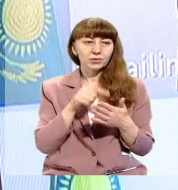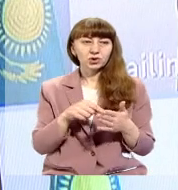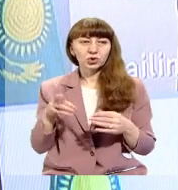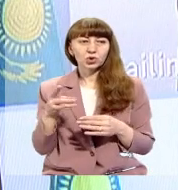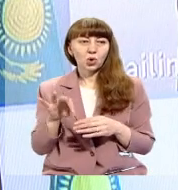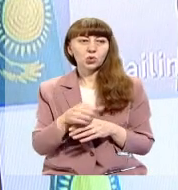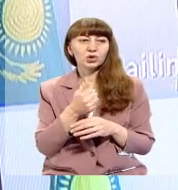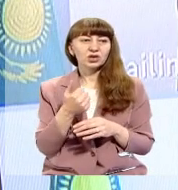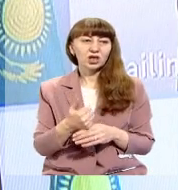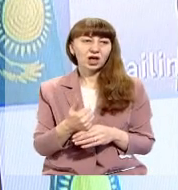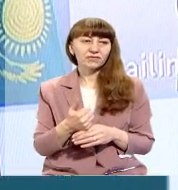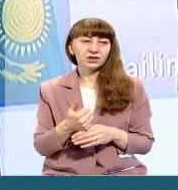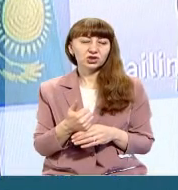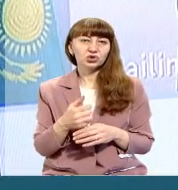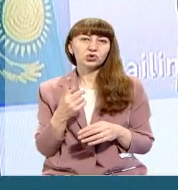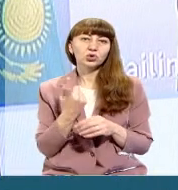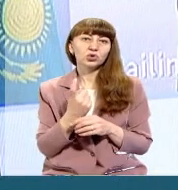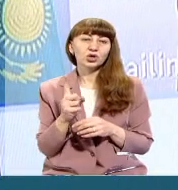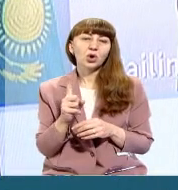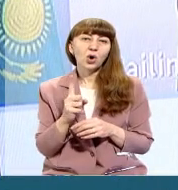главное агрессивность э